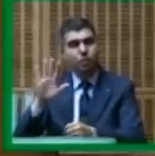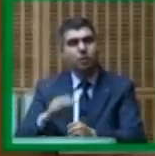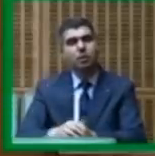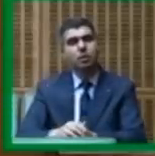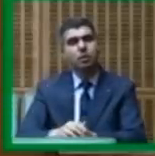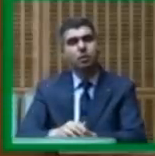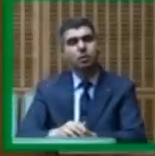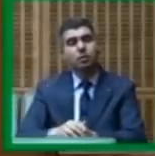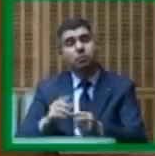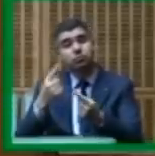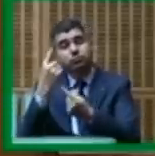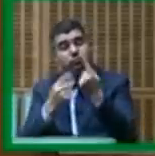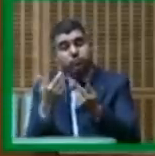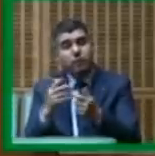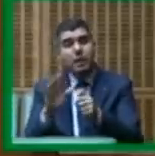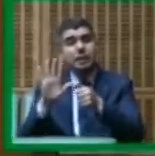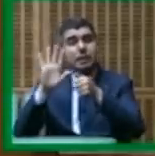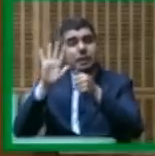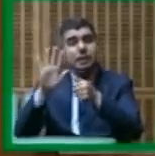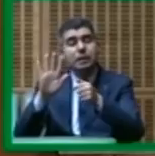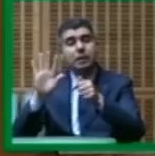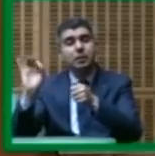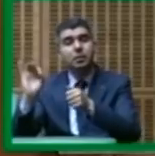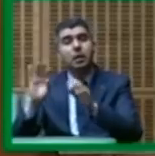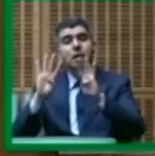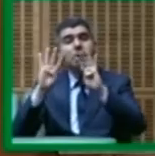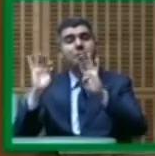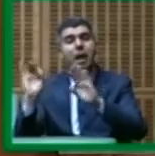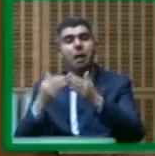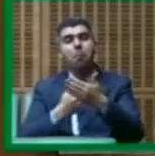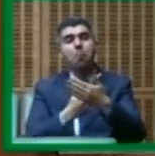2012 و2013 و2014 و2015 بين 86 مليار ديال الدرهم،